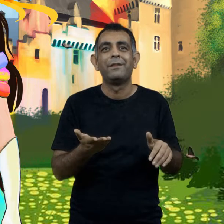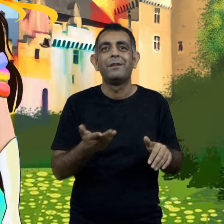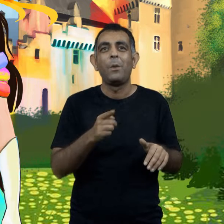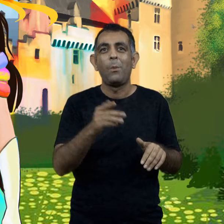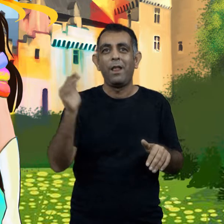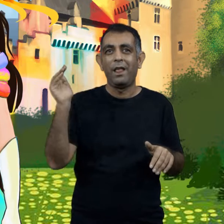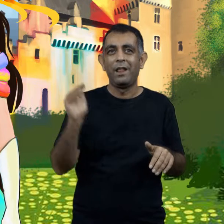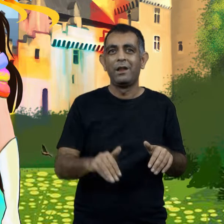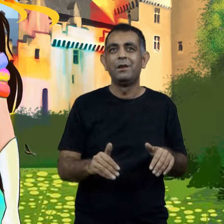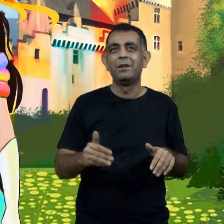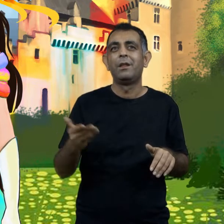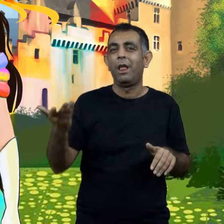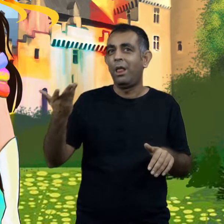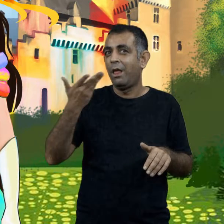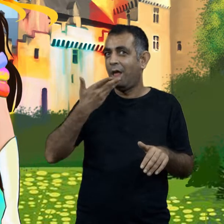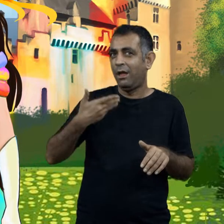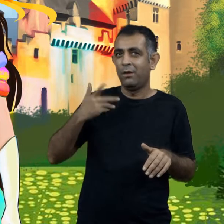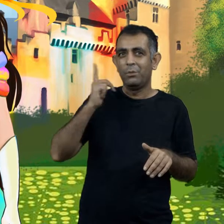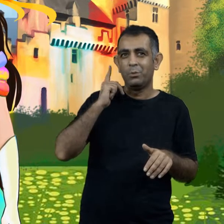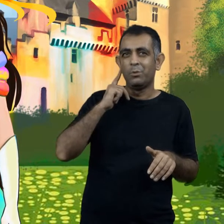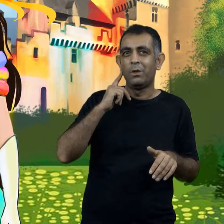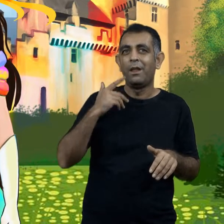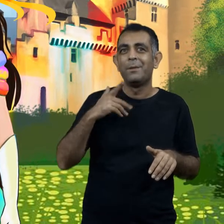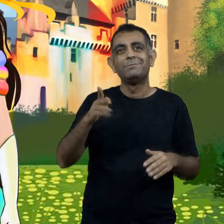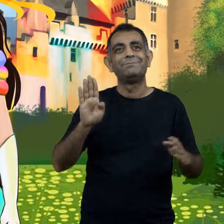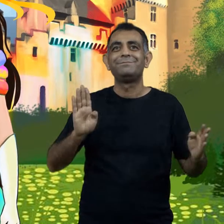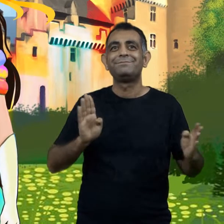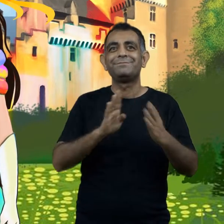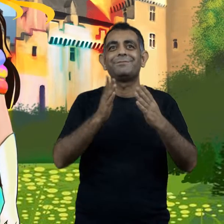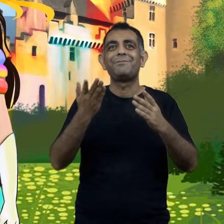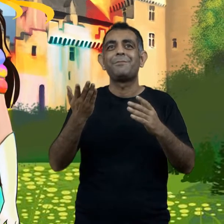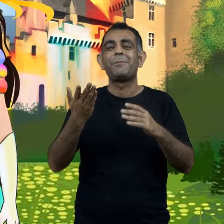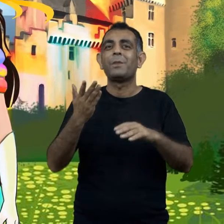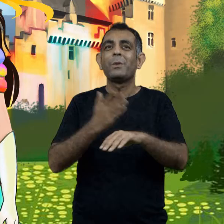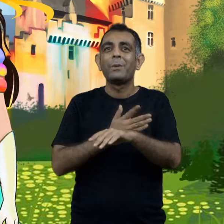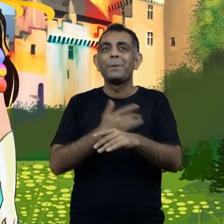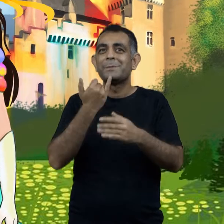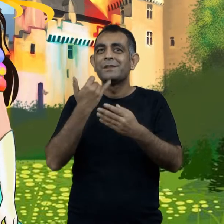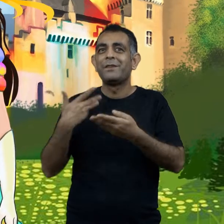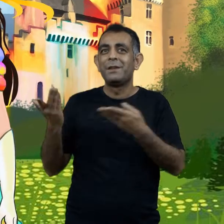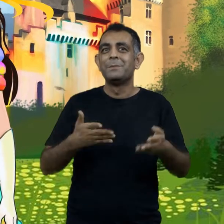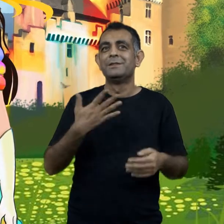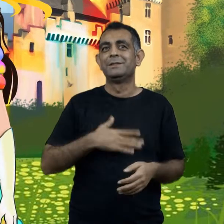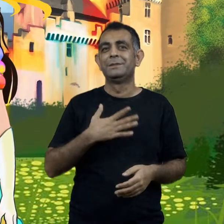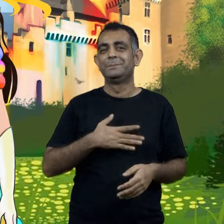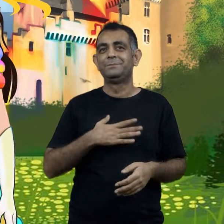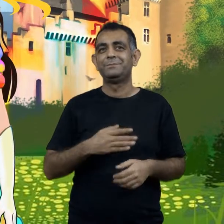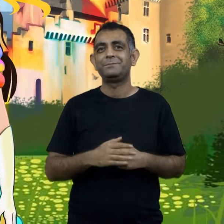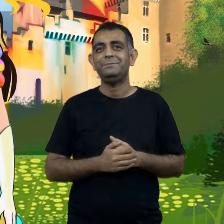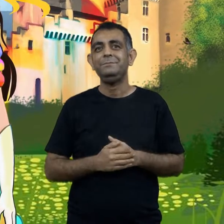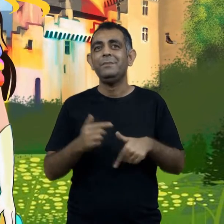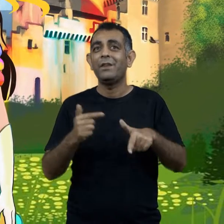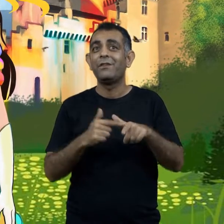durumda. Bana buraya geleceğiniz söylenince ben de sizi karşılayıp ülkemde ağırlamak